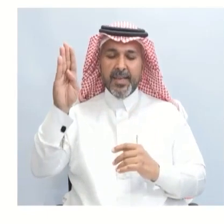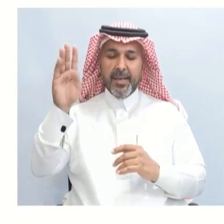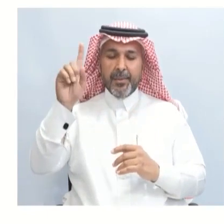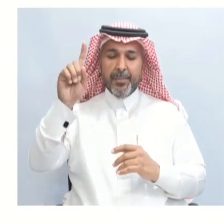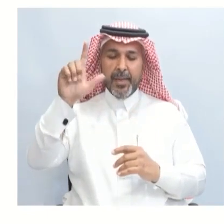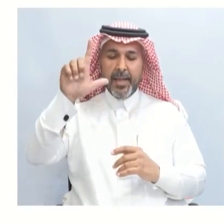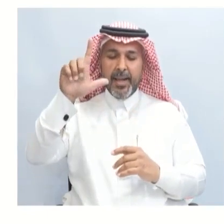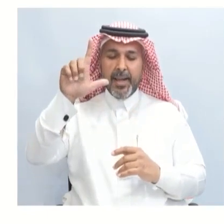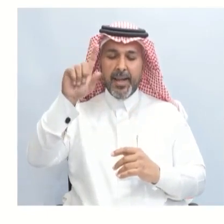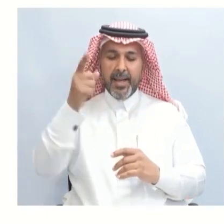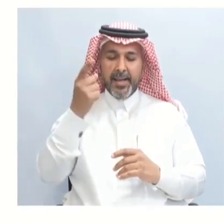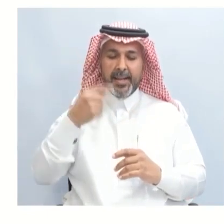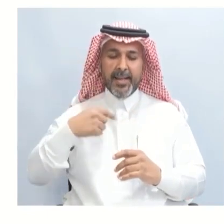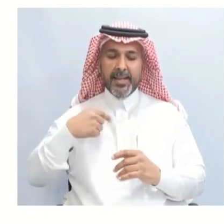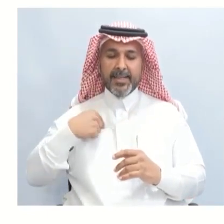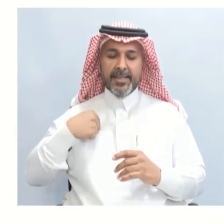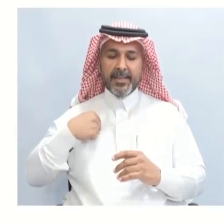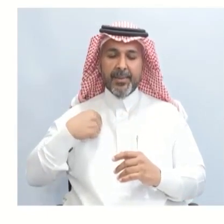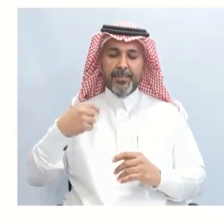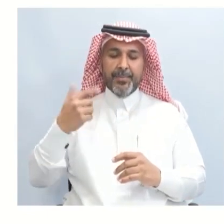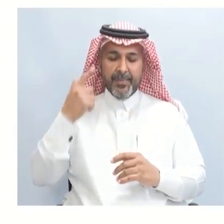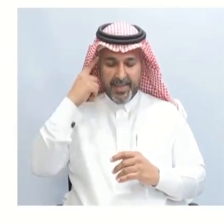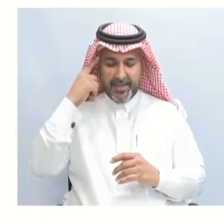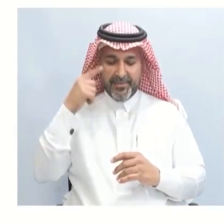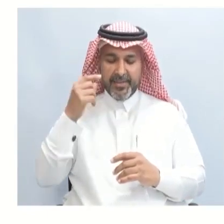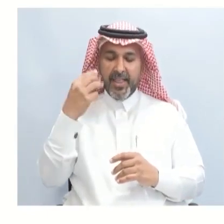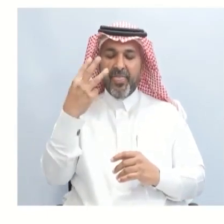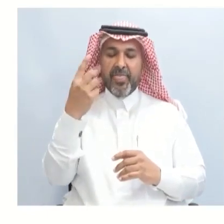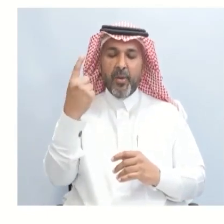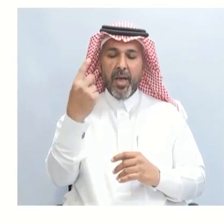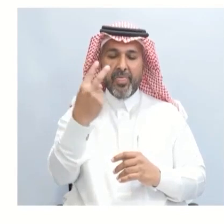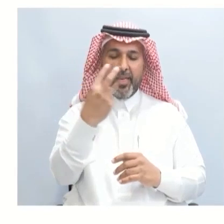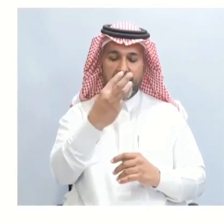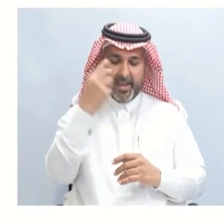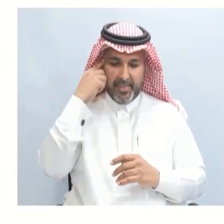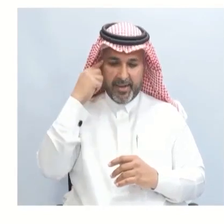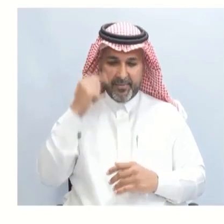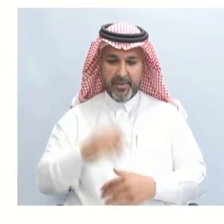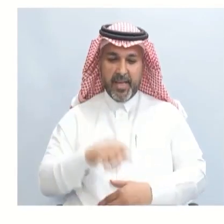وفوائد قوانين كبلر الثلاثه اليوم باذن الله سامه